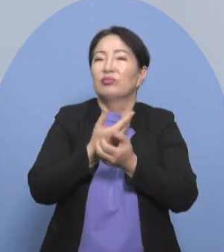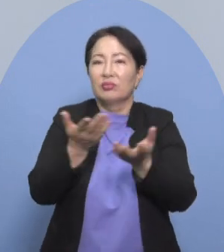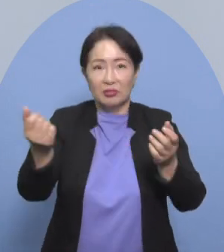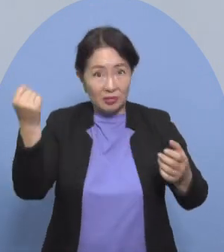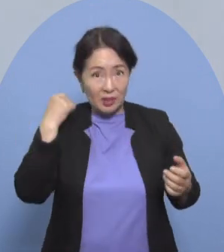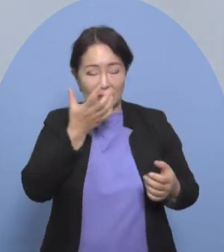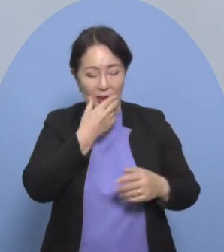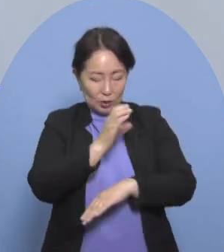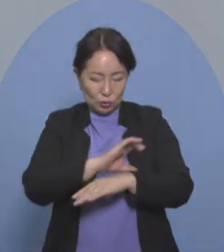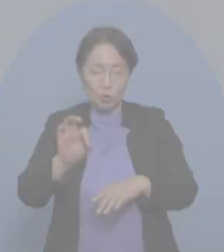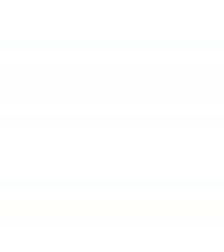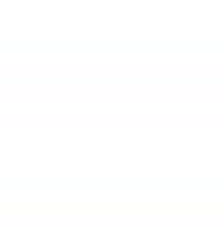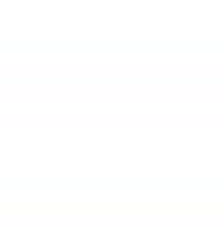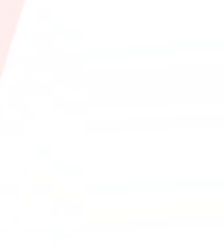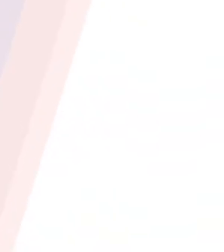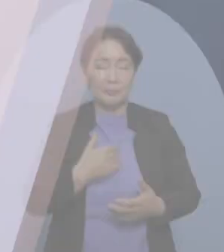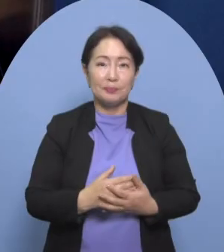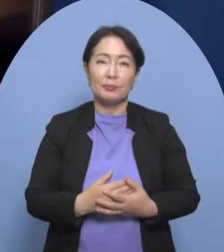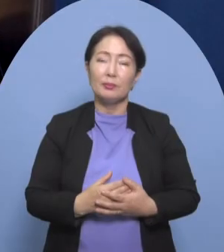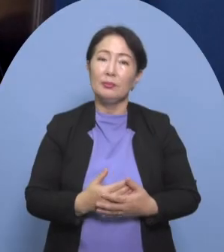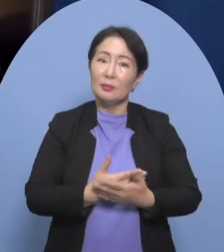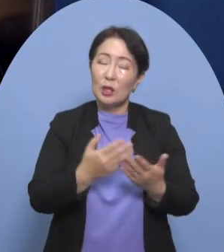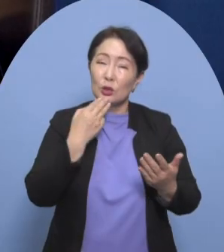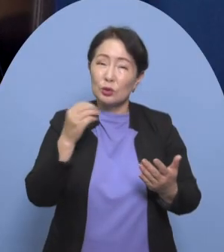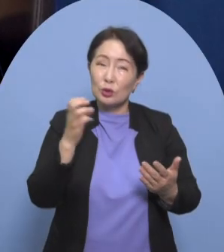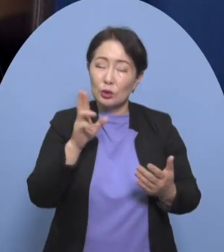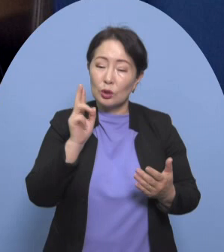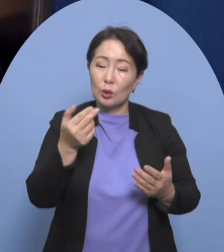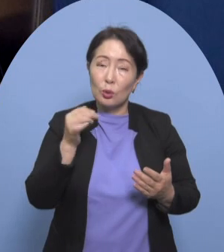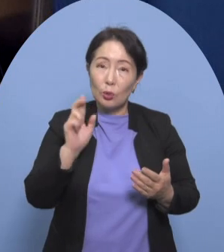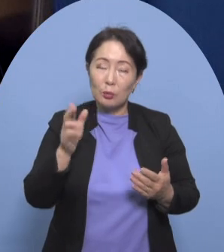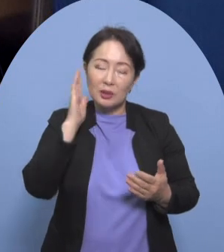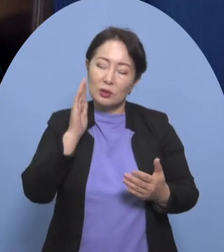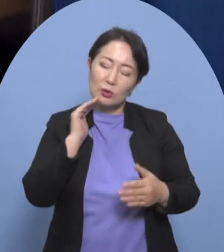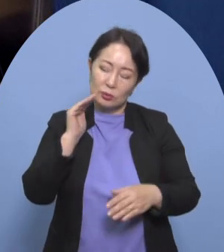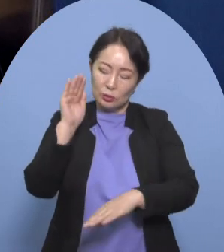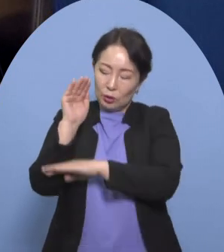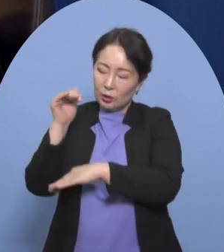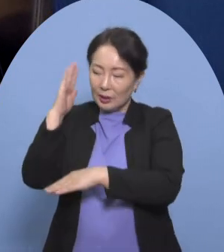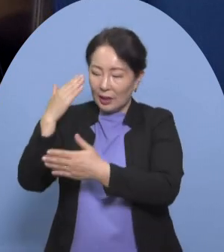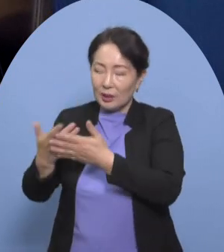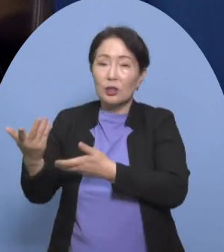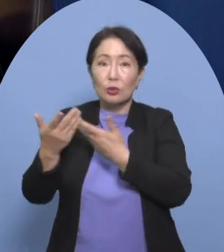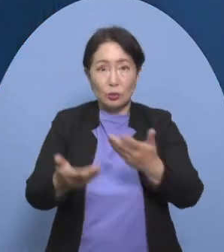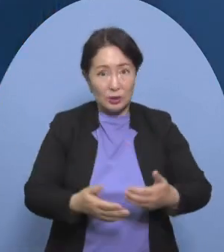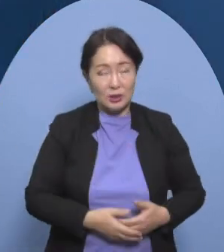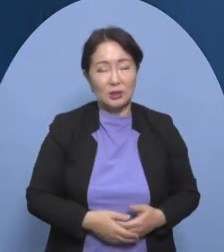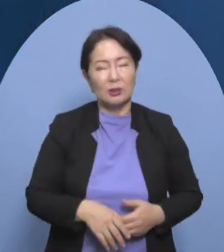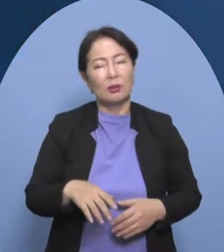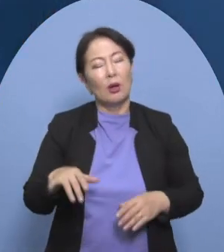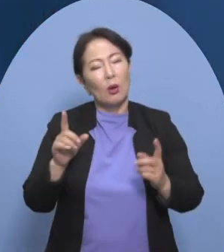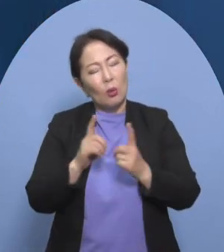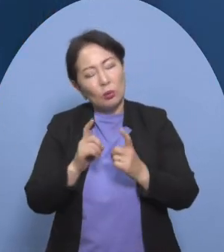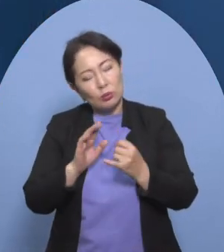ийм сайхан сургалтыг л олж авлаа. За үзэгч та бүхэнд шудраг усны клубын эцэг эхчүүдийн төлөөллийн санал сэтгэлийг хүргэлээ.